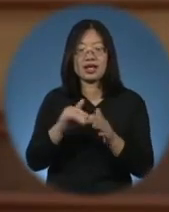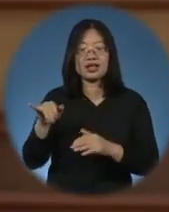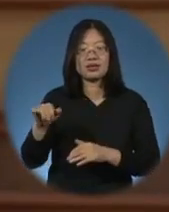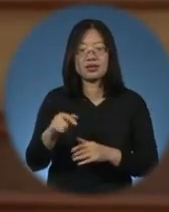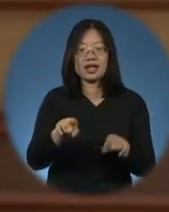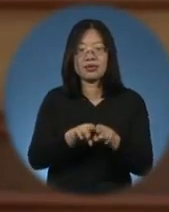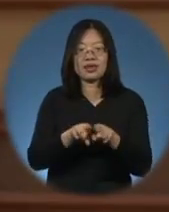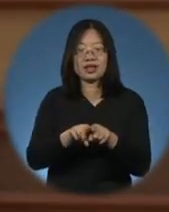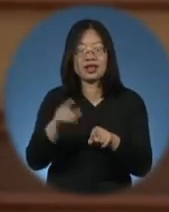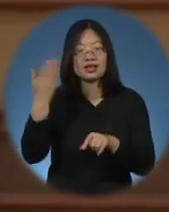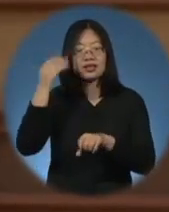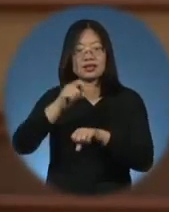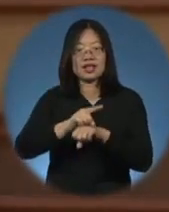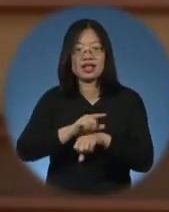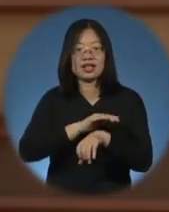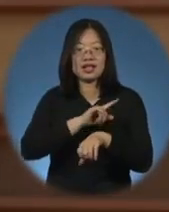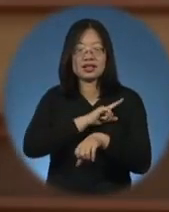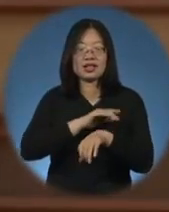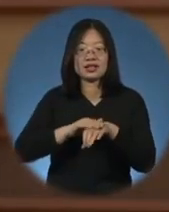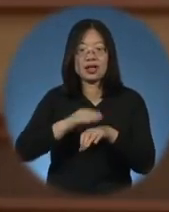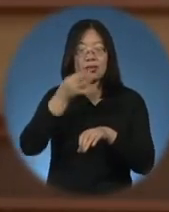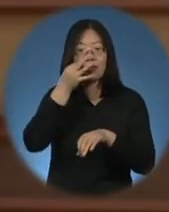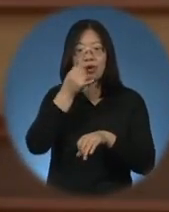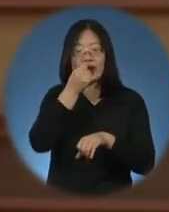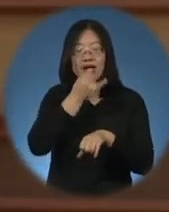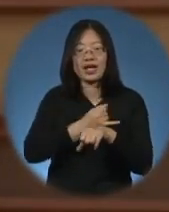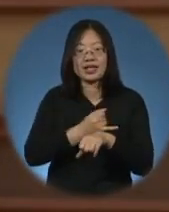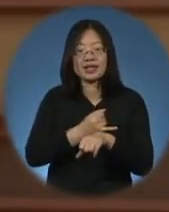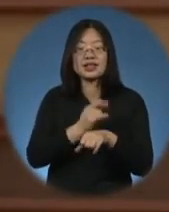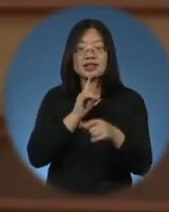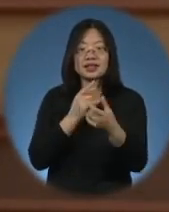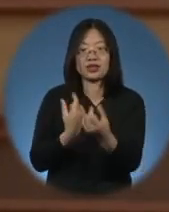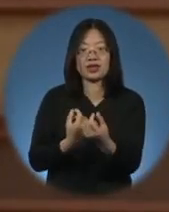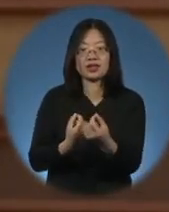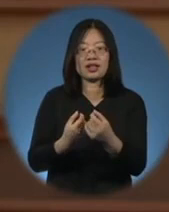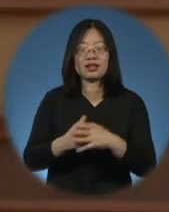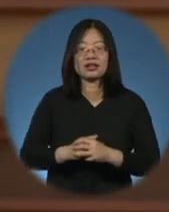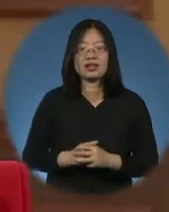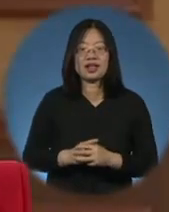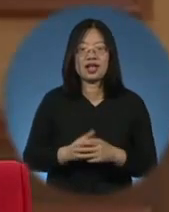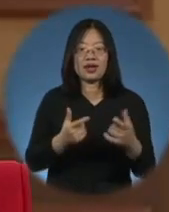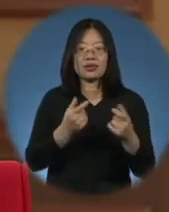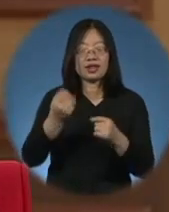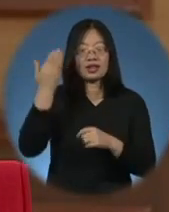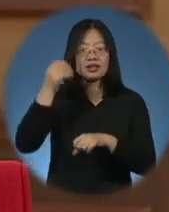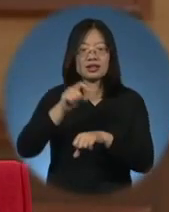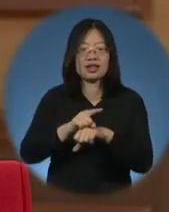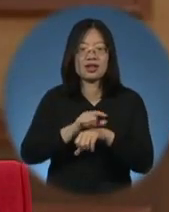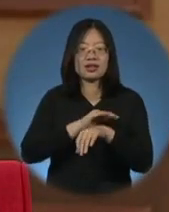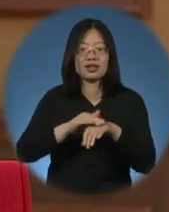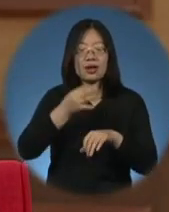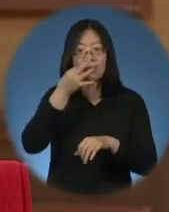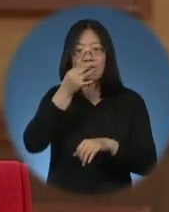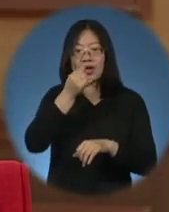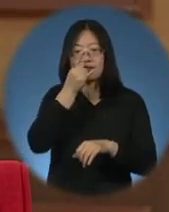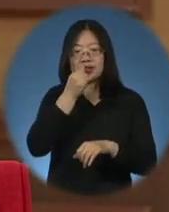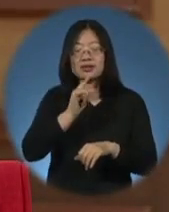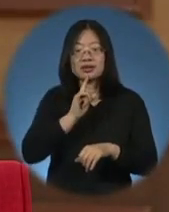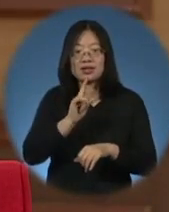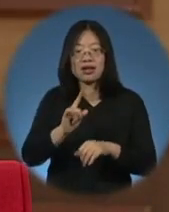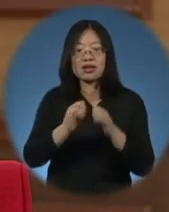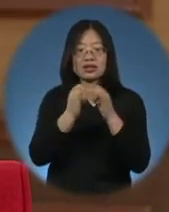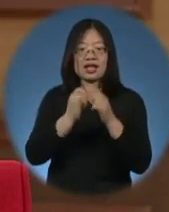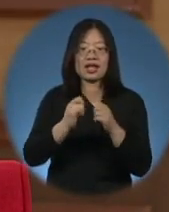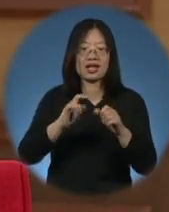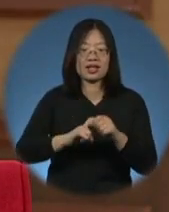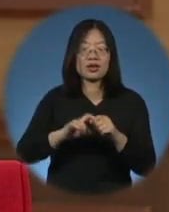그 함께지성을 가장 잘 보여주는 그런 개체 아닙니까? 그렇죠. 함께지성을 잘 보여주는 것들이 다 그